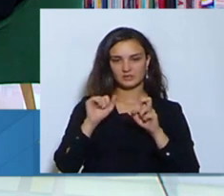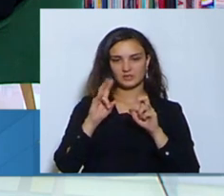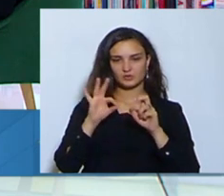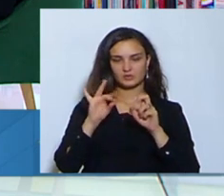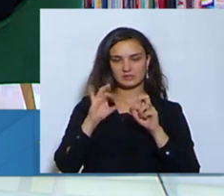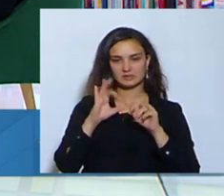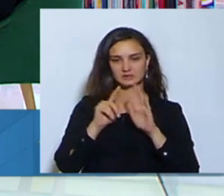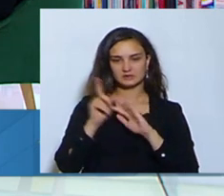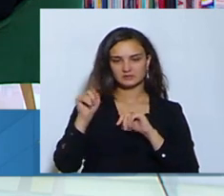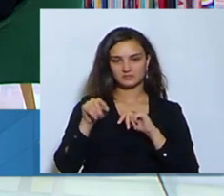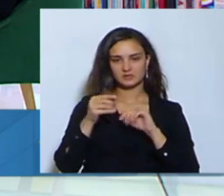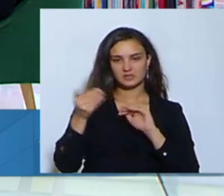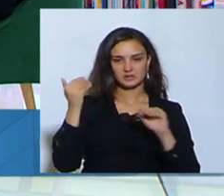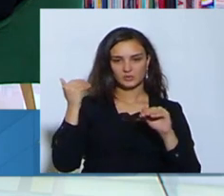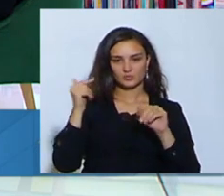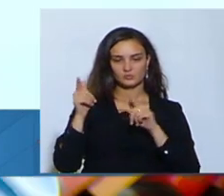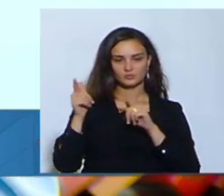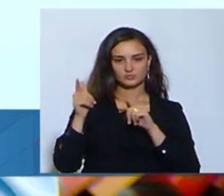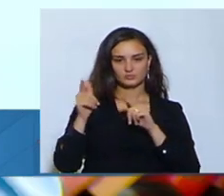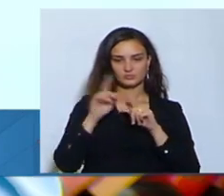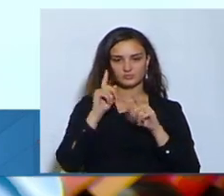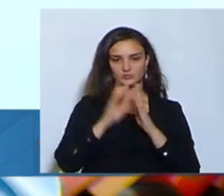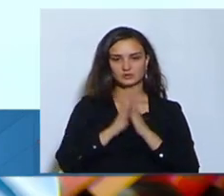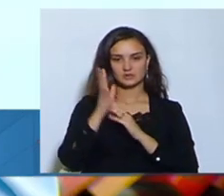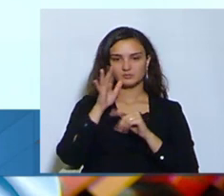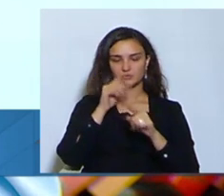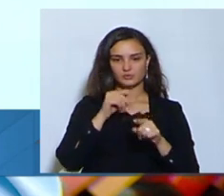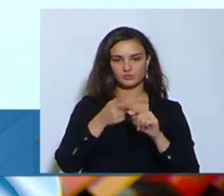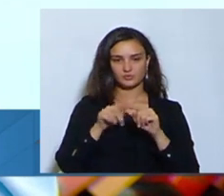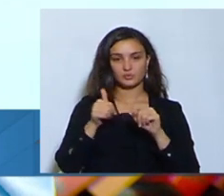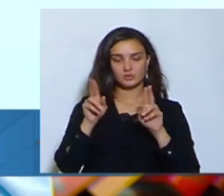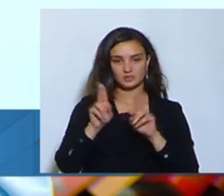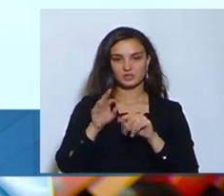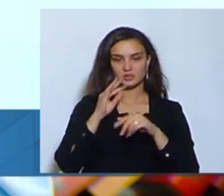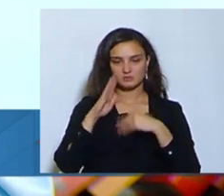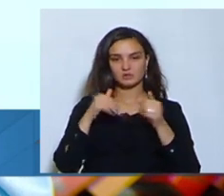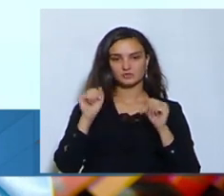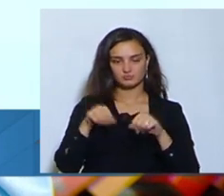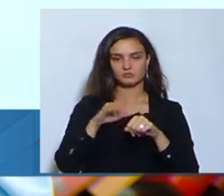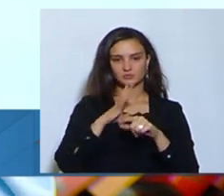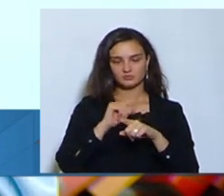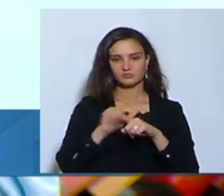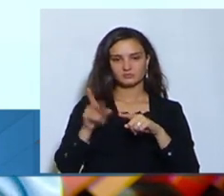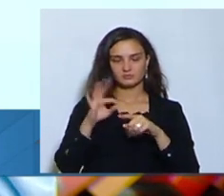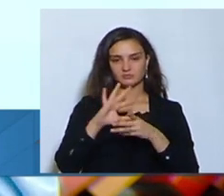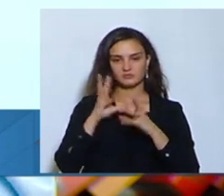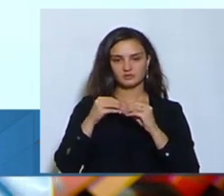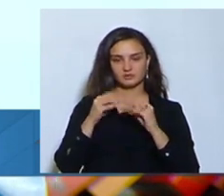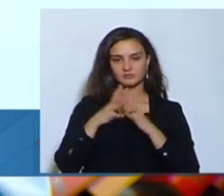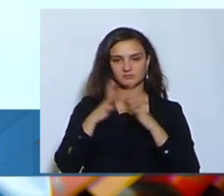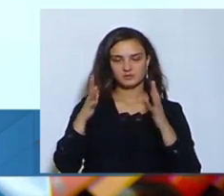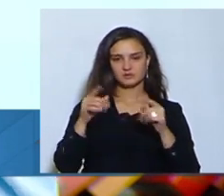როგორც წესი იწყება ადრეული მოზარდობის პერიოდში. როგორც წესი. დიახ. რა თქმა უნდა, შემდეგაც შეიძლება გამოვლინდეს, მაგრამ ყველაზე